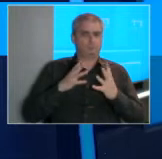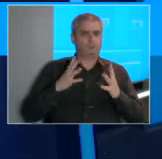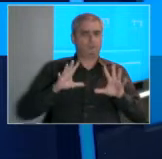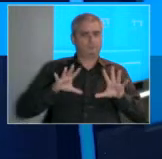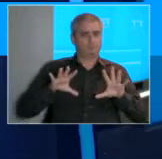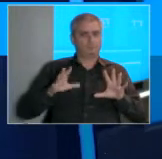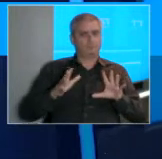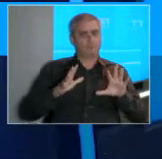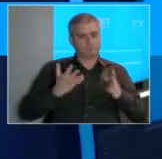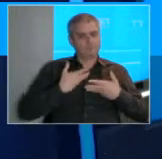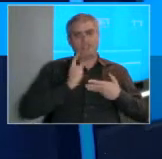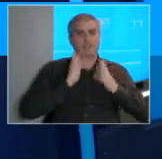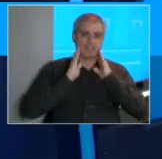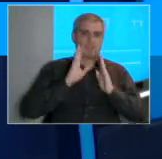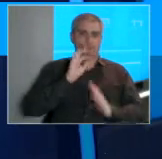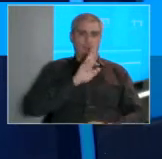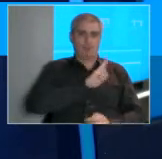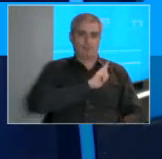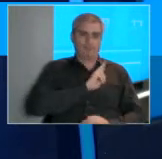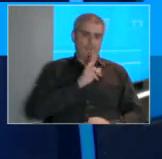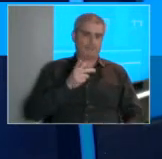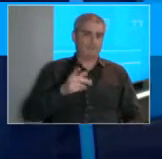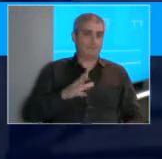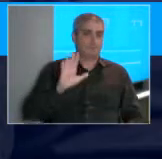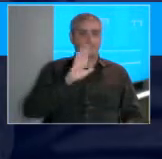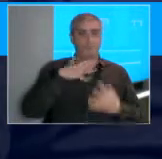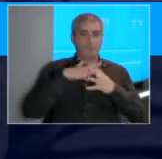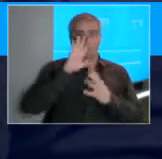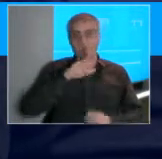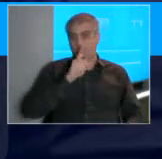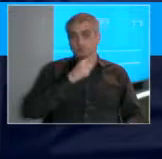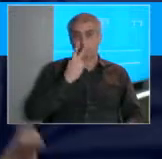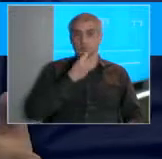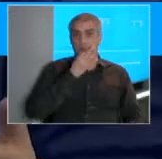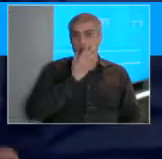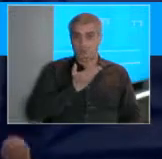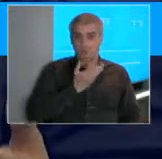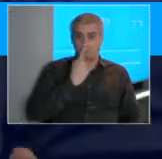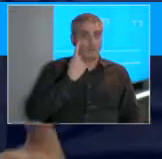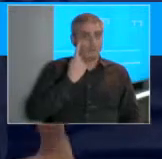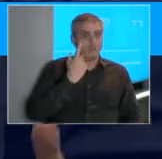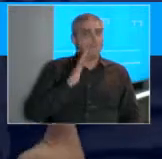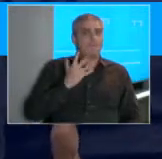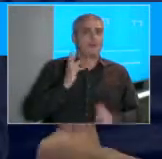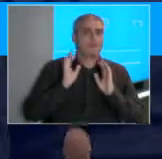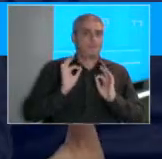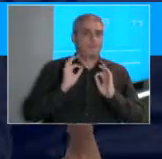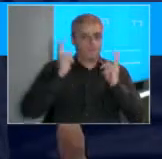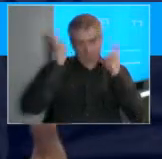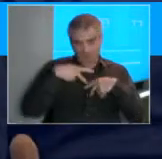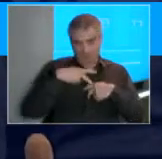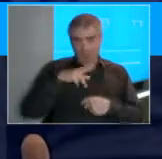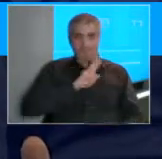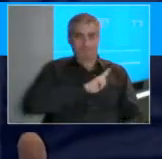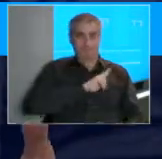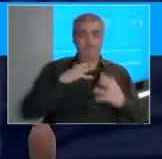לאכול את הבעת אי האמון של הבריטים ב-EU. אני חושב שיש שתי שאלות שצריכות להישאל. האחת היא מה באמת יהיה ההסכם בין